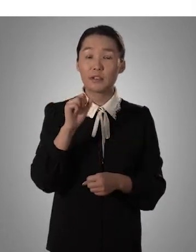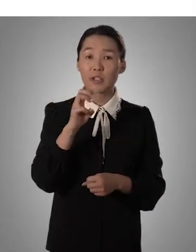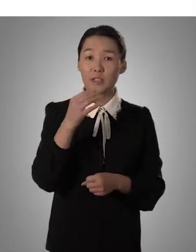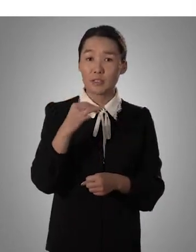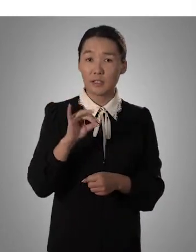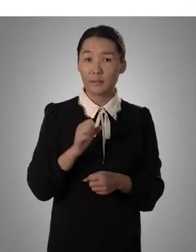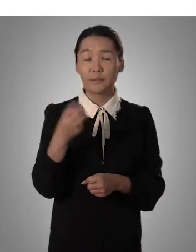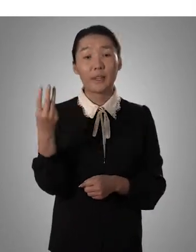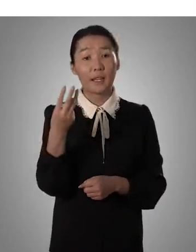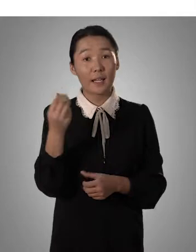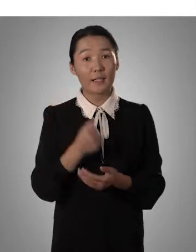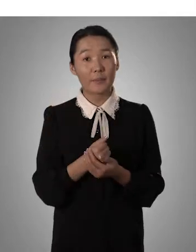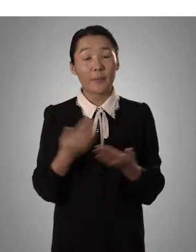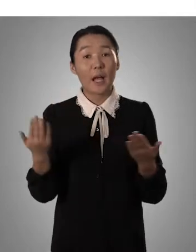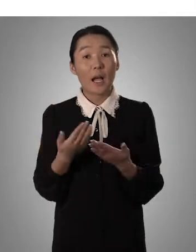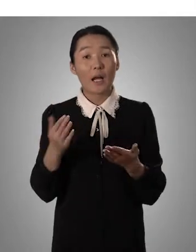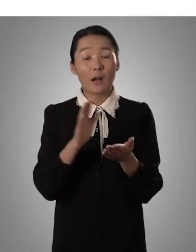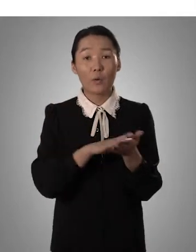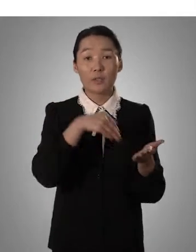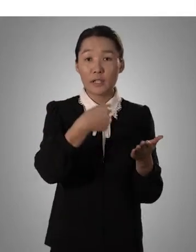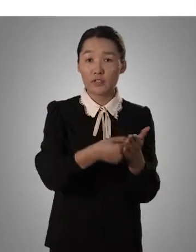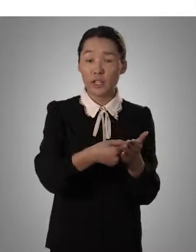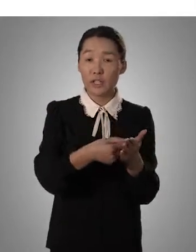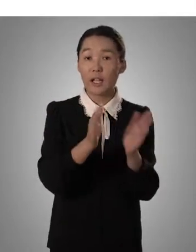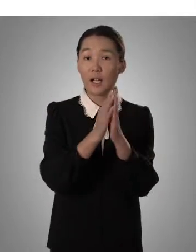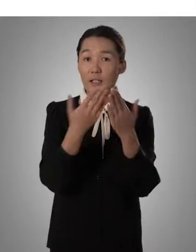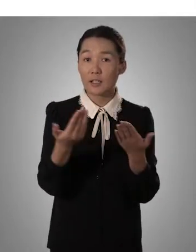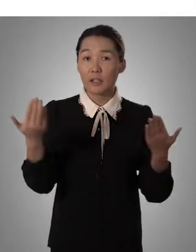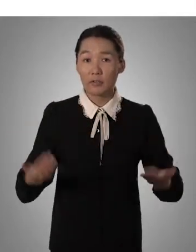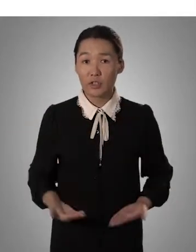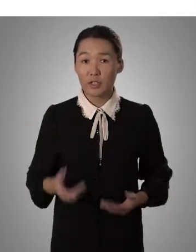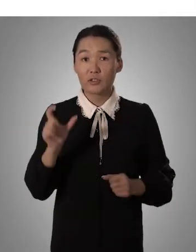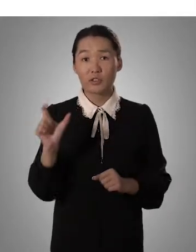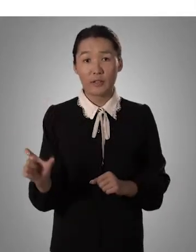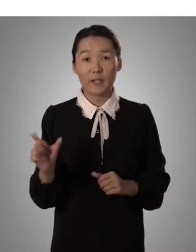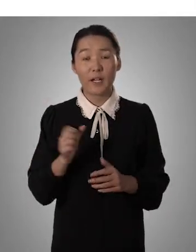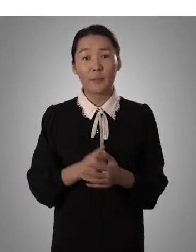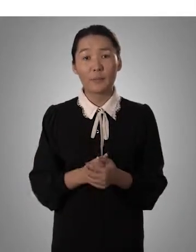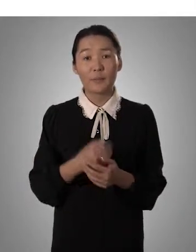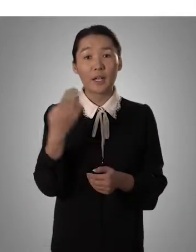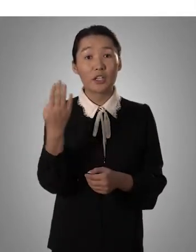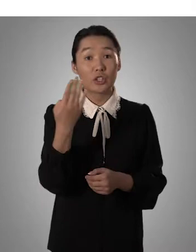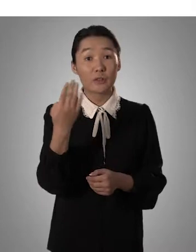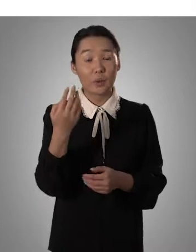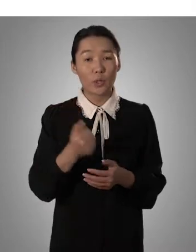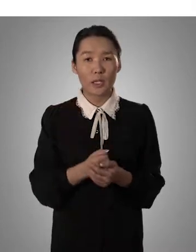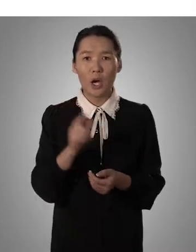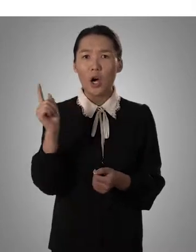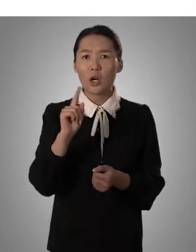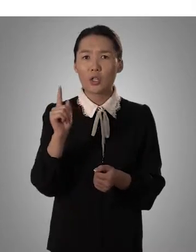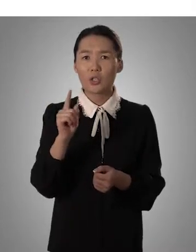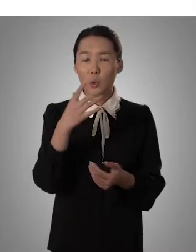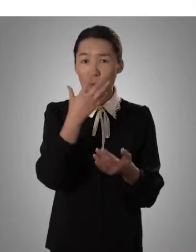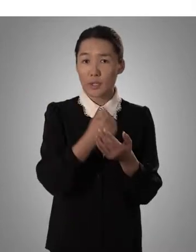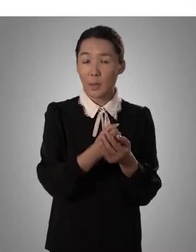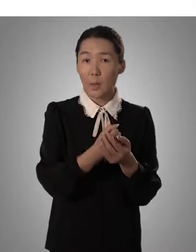третье каково значение книги в жизни человека 4 что собой